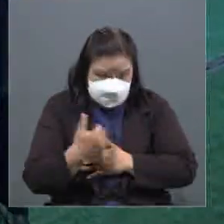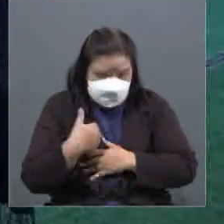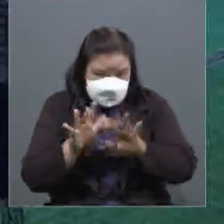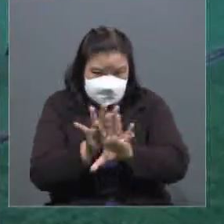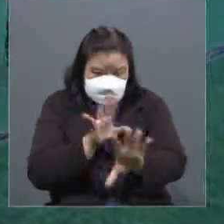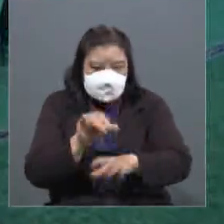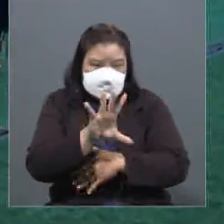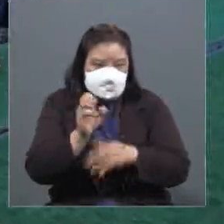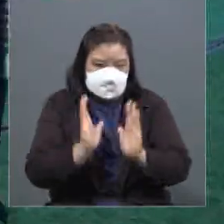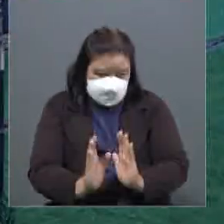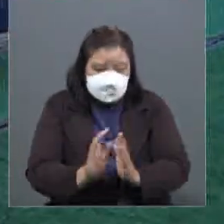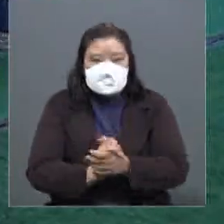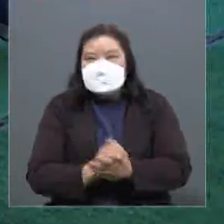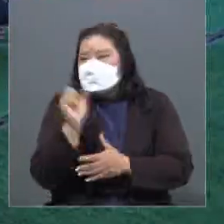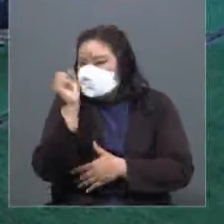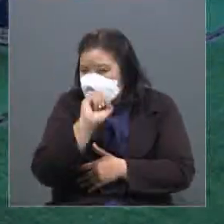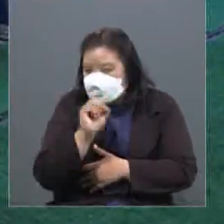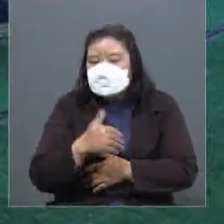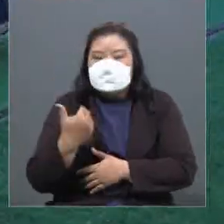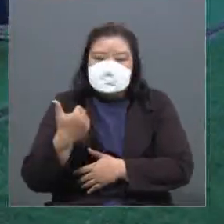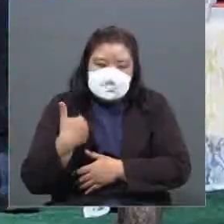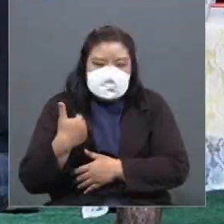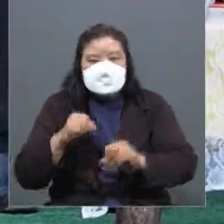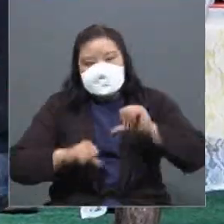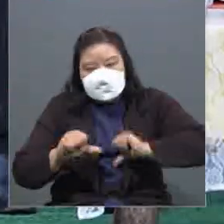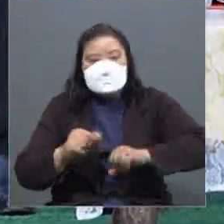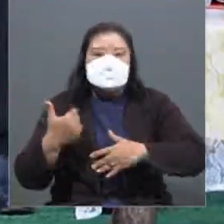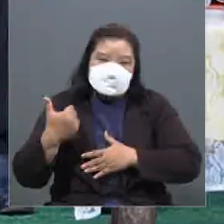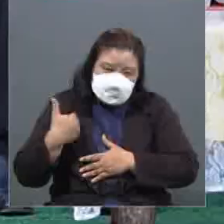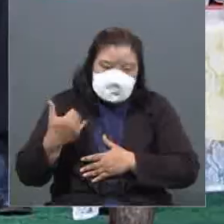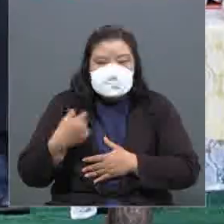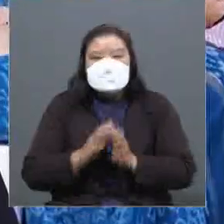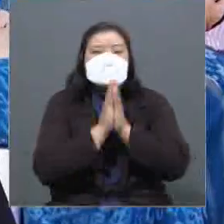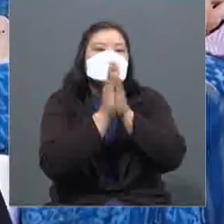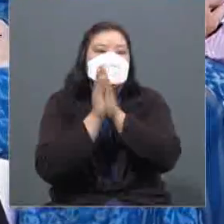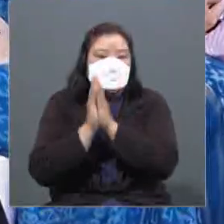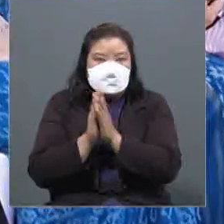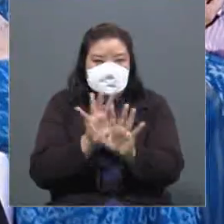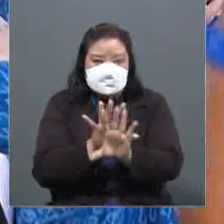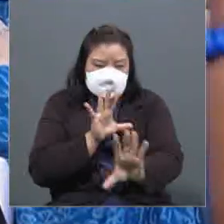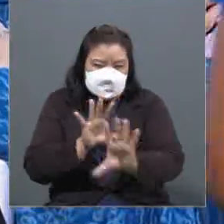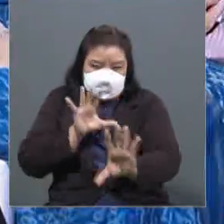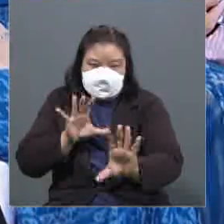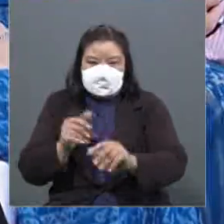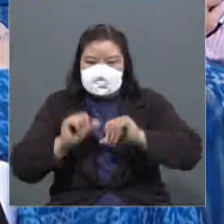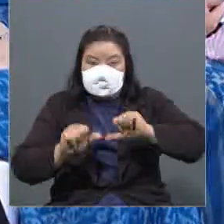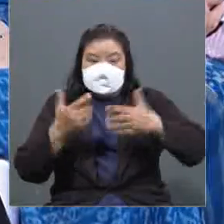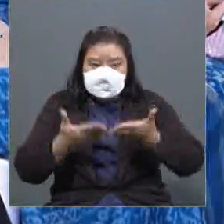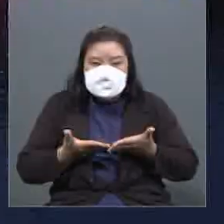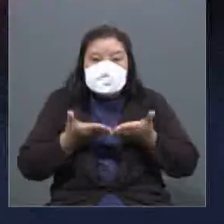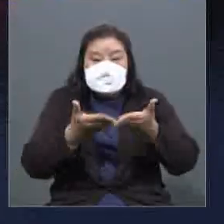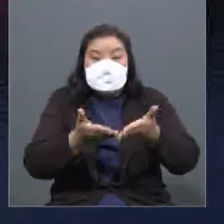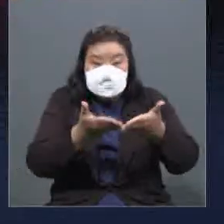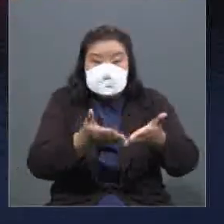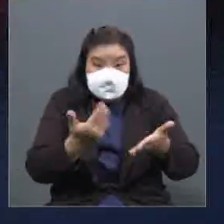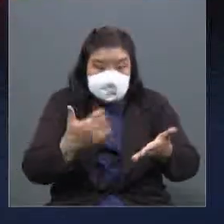นการแสดงแสงสีเสียงประกรณำแห่งศรัทธาไหว้สาพระยาเต่างอยพร้อมรับชมขบวนแห่ไหลเรือไฟบกจากวั